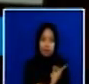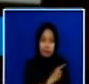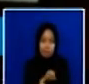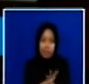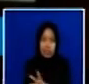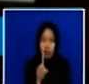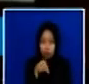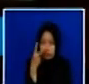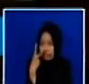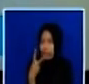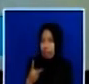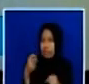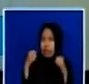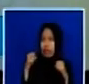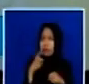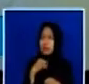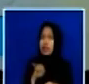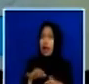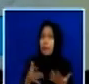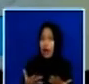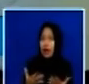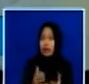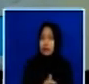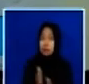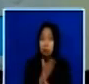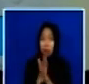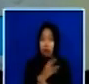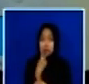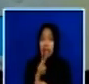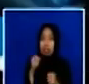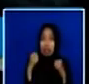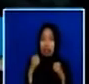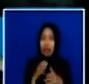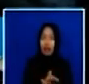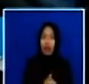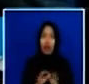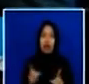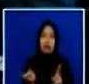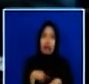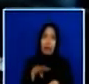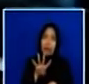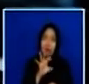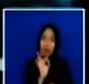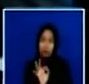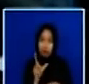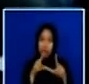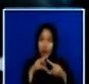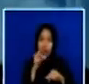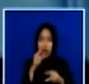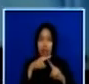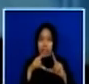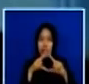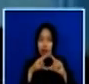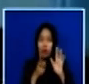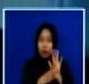kondisi kesehatan serta dilakukan observasi oleh petugas kesehatan dari 40 wartawan yang menerima vaksin satu